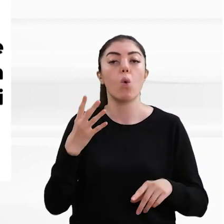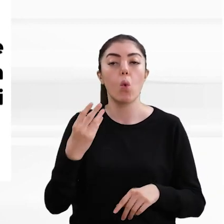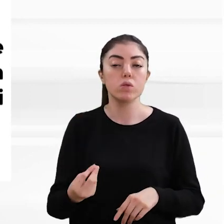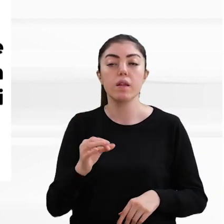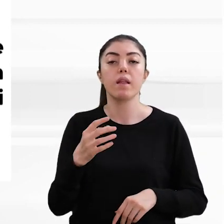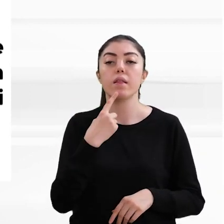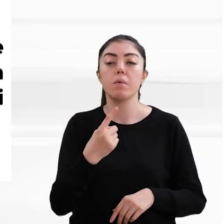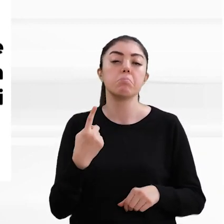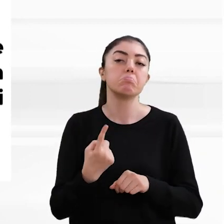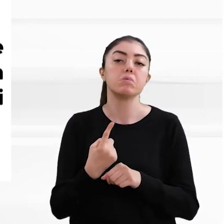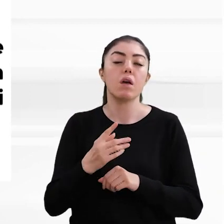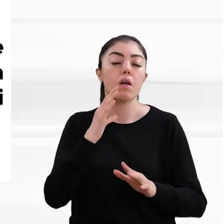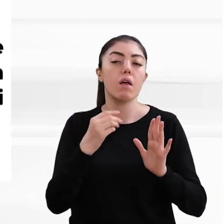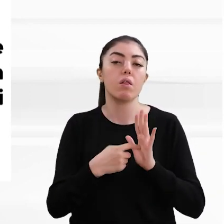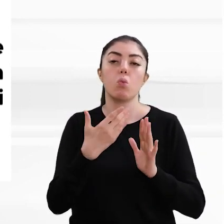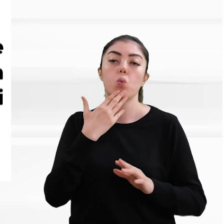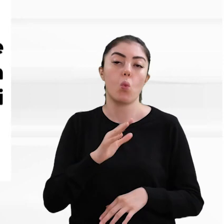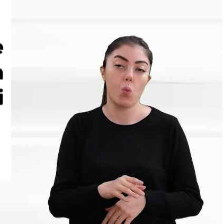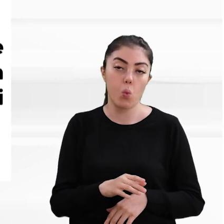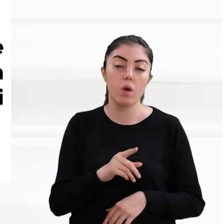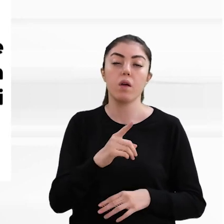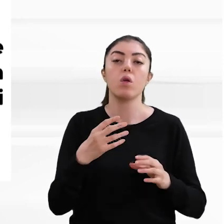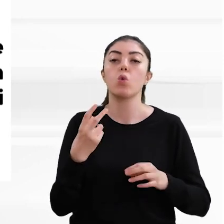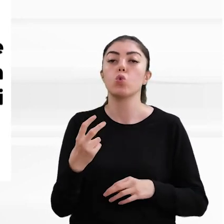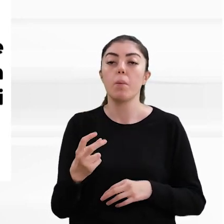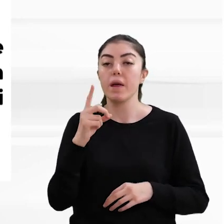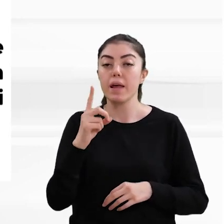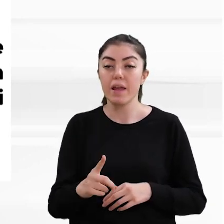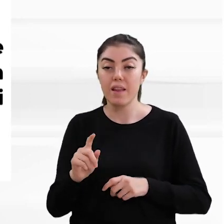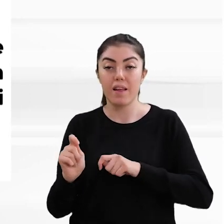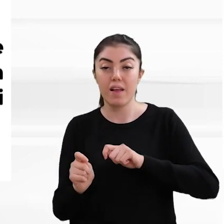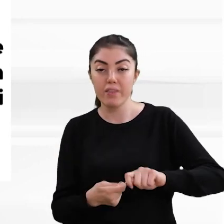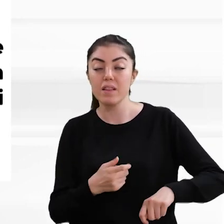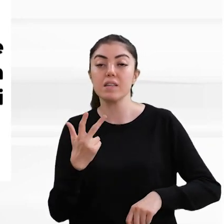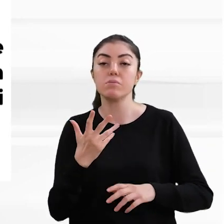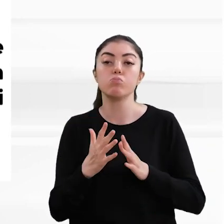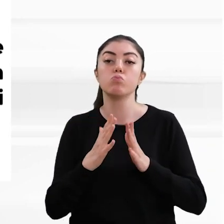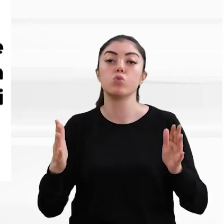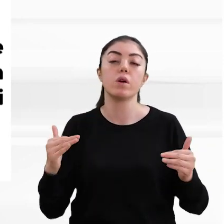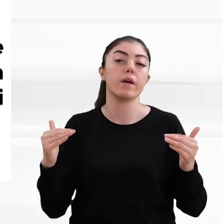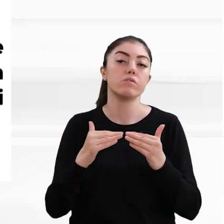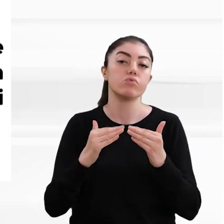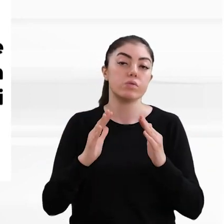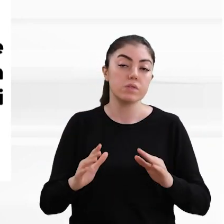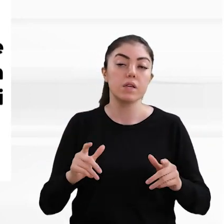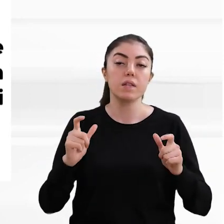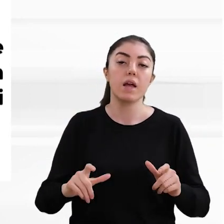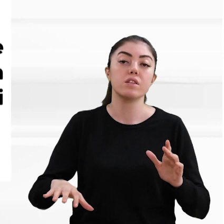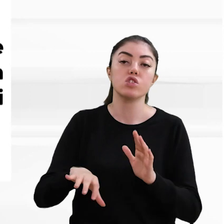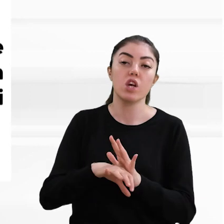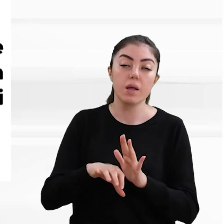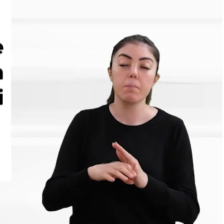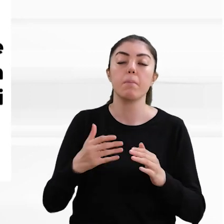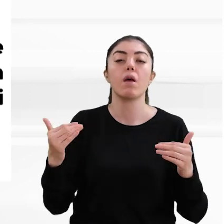da nedir? Herhangi bir etkisi yok. Topların ilk atıldığı andaki hız büyüklükleri eşit. Yer çekimi